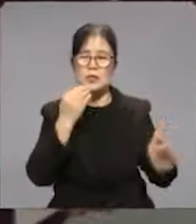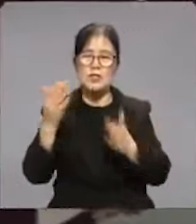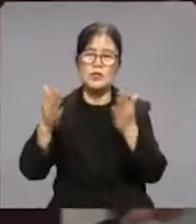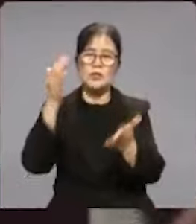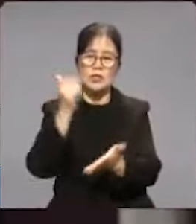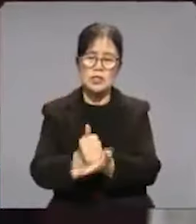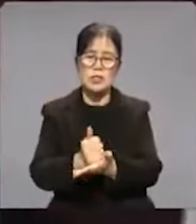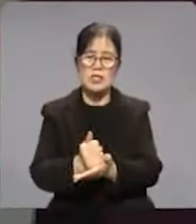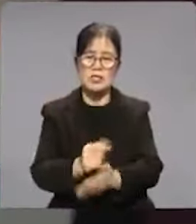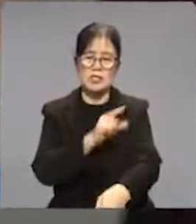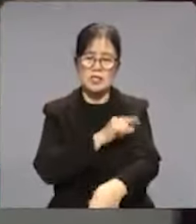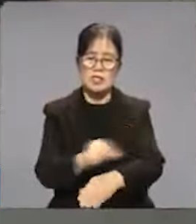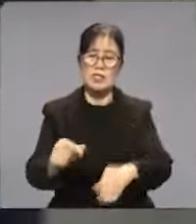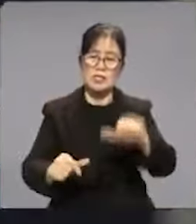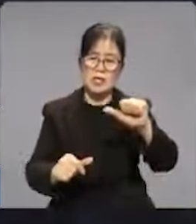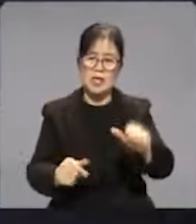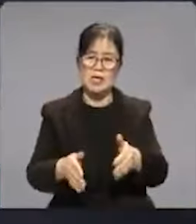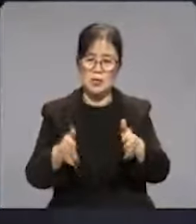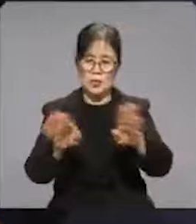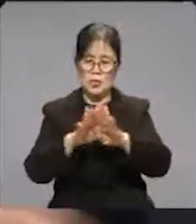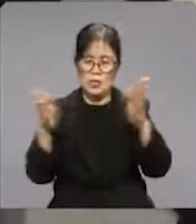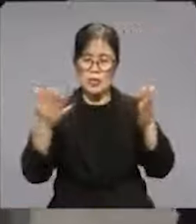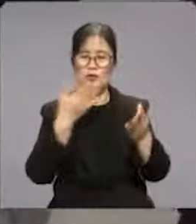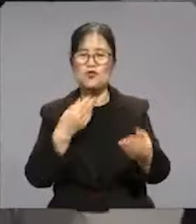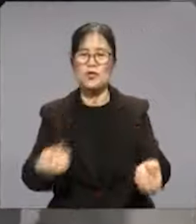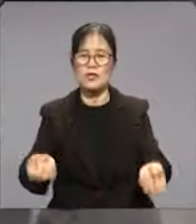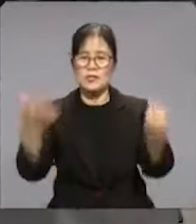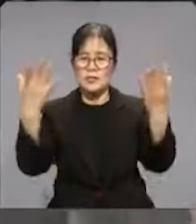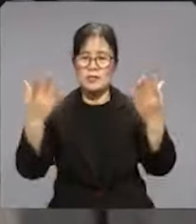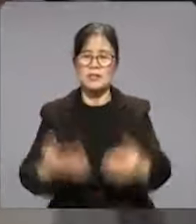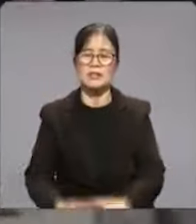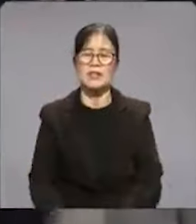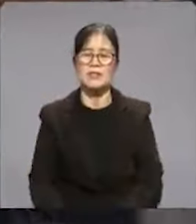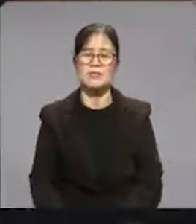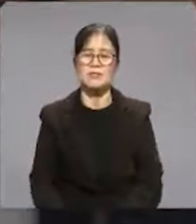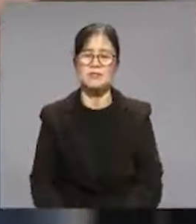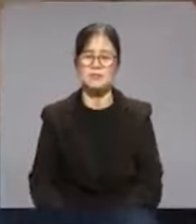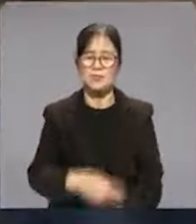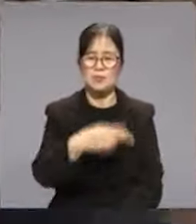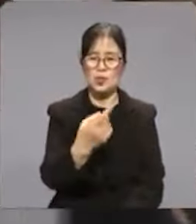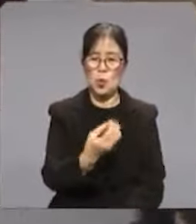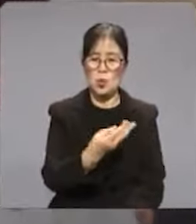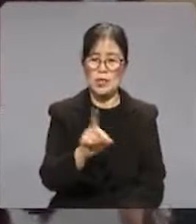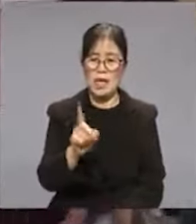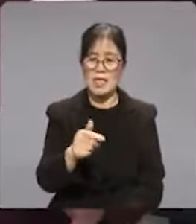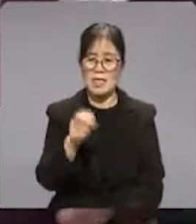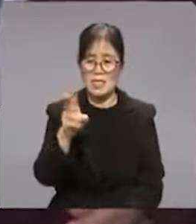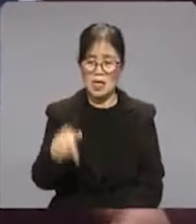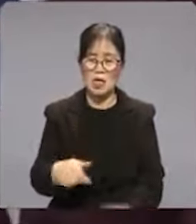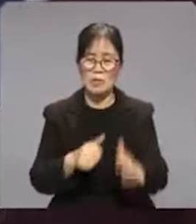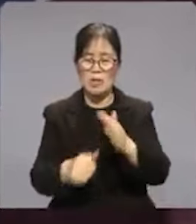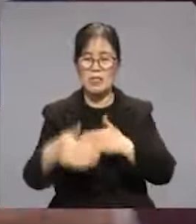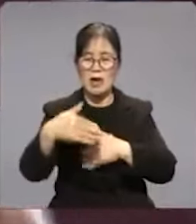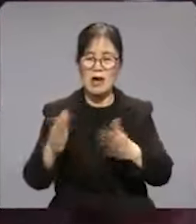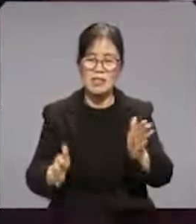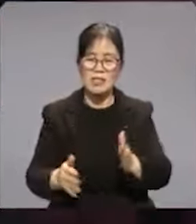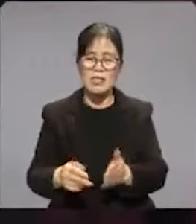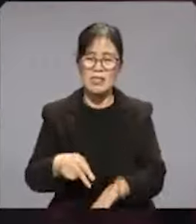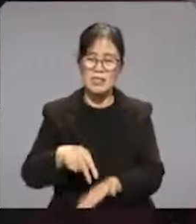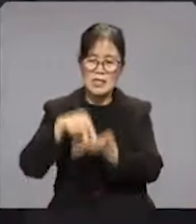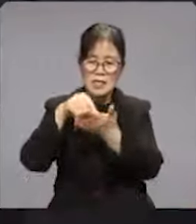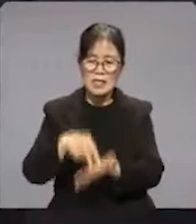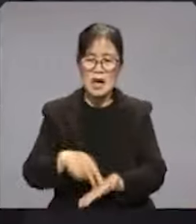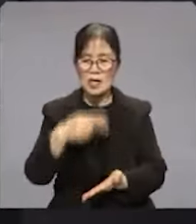경기도지사도 GTX-A 노선 개통을 축하했습니다. 동탄역을 찾은 김 지사는 상황실과 승강장을